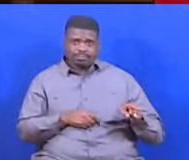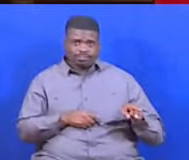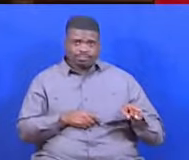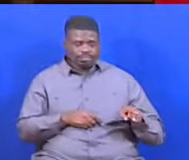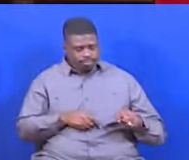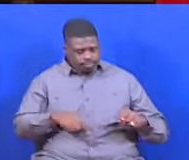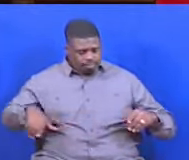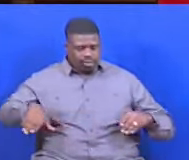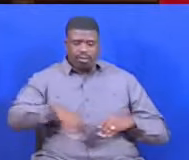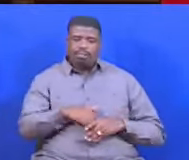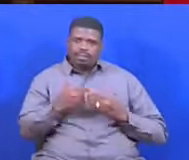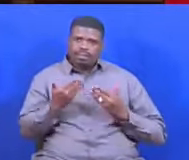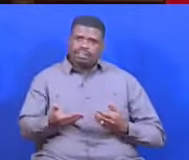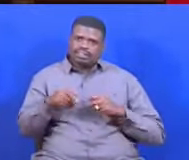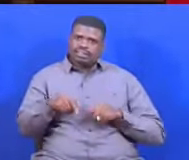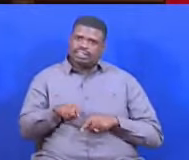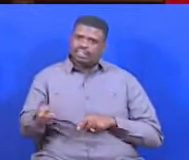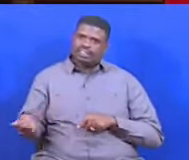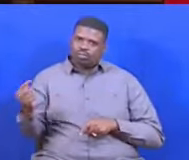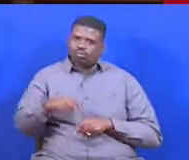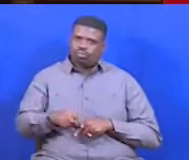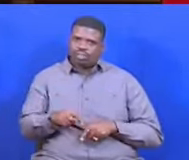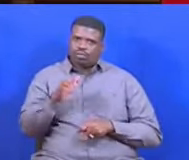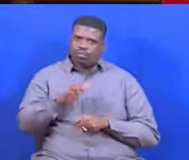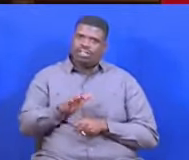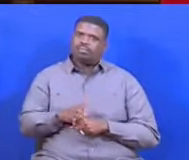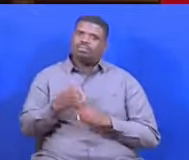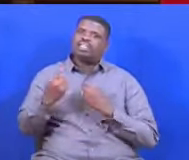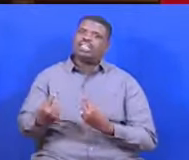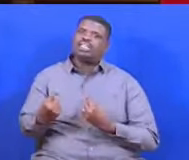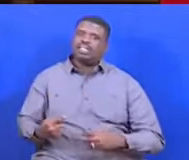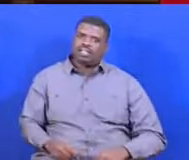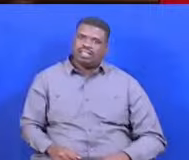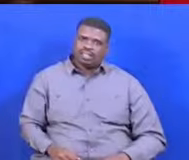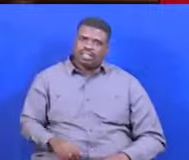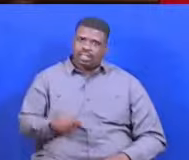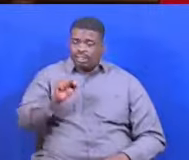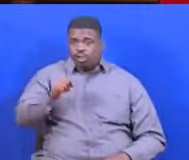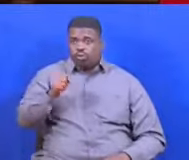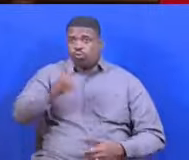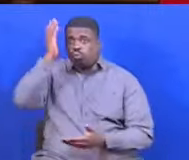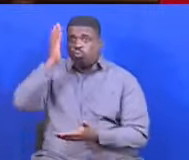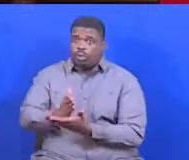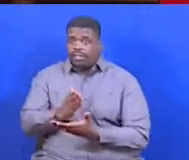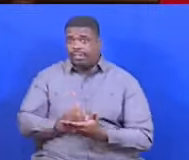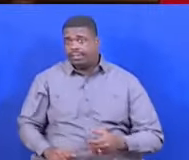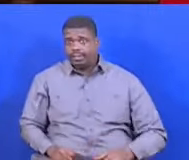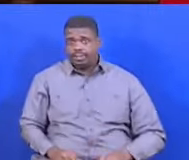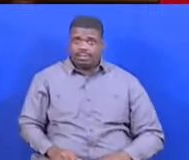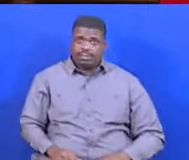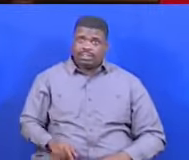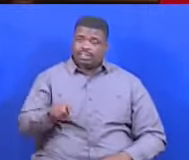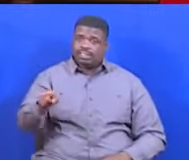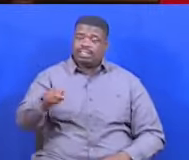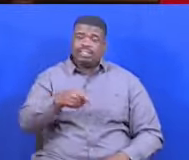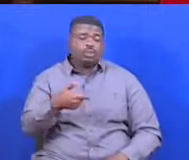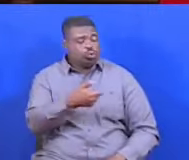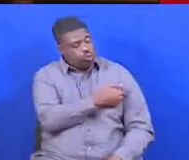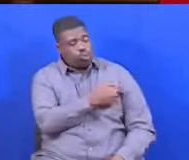vya bima, sasa hiki kinachokuja, najua wengi mtashangaa, lakini ndio ukweli. Hizi